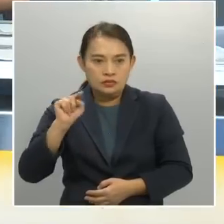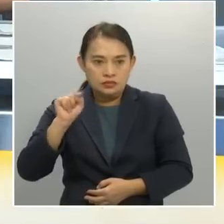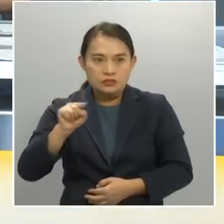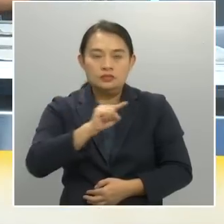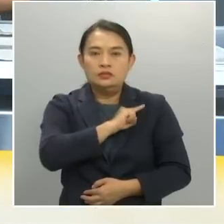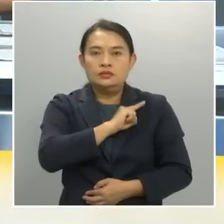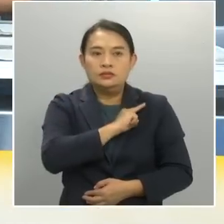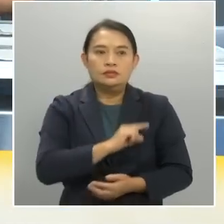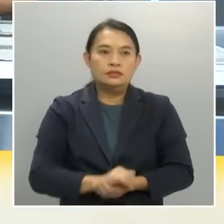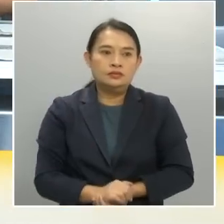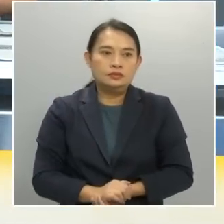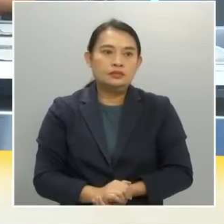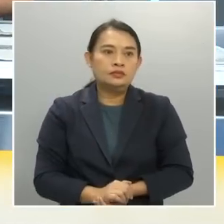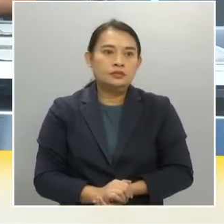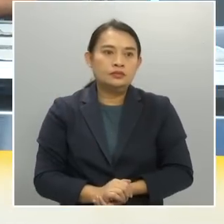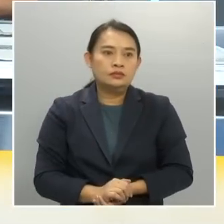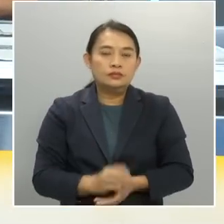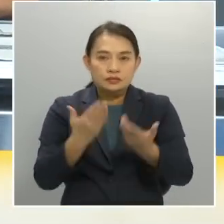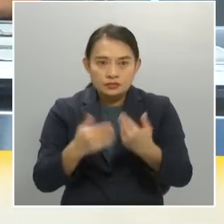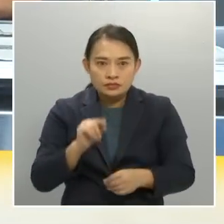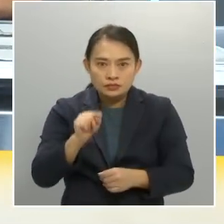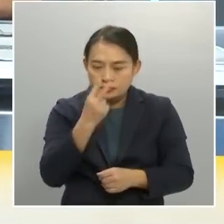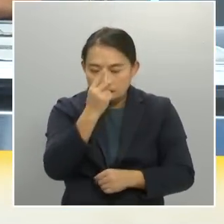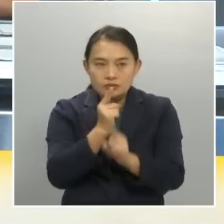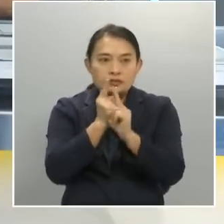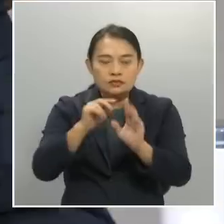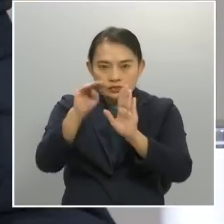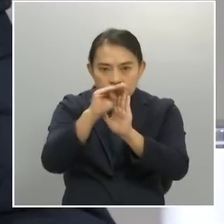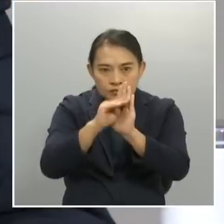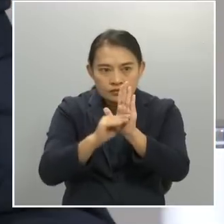บอกอย่างนั้นแล้วก็ไล่เรียงเลย